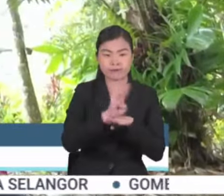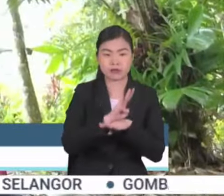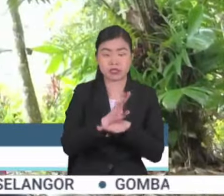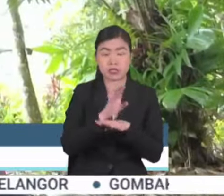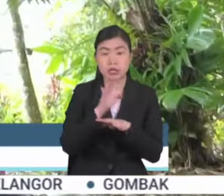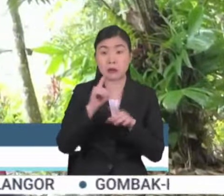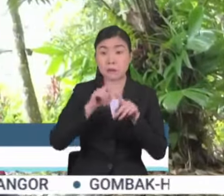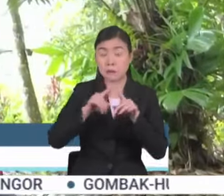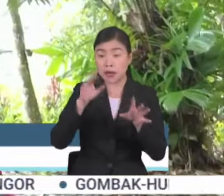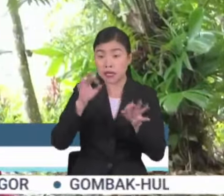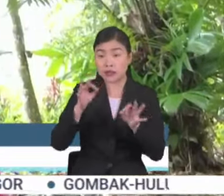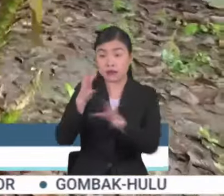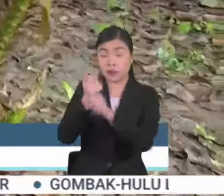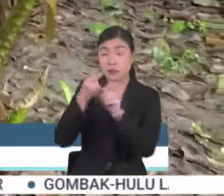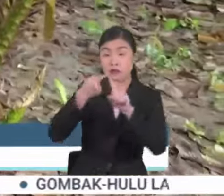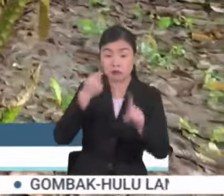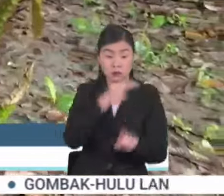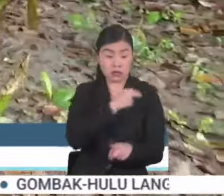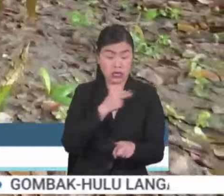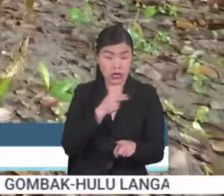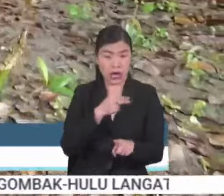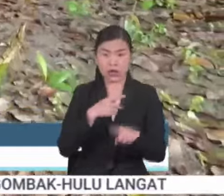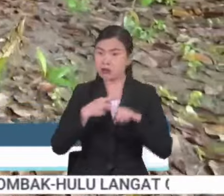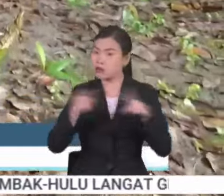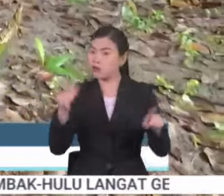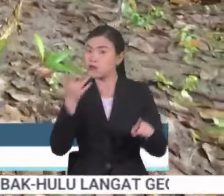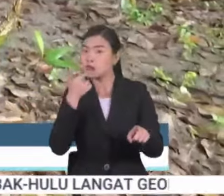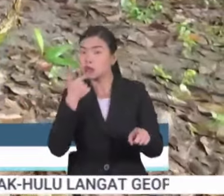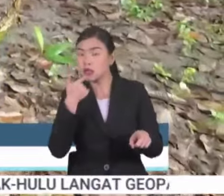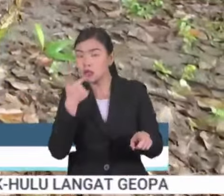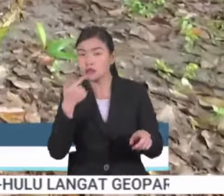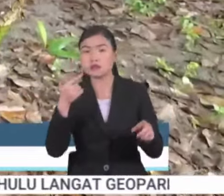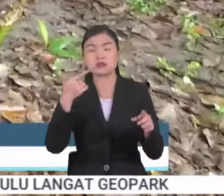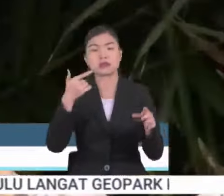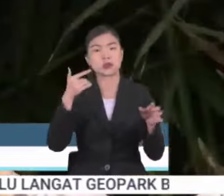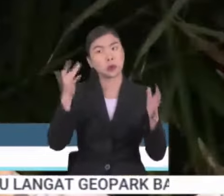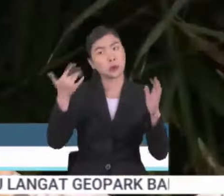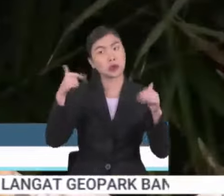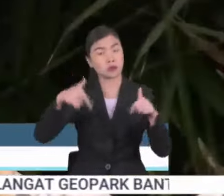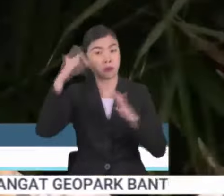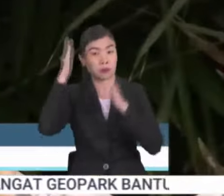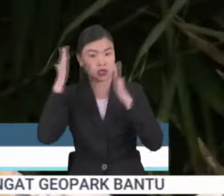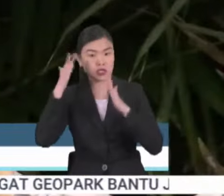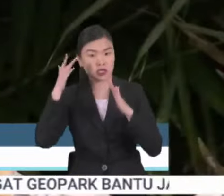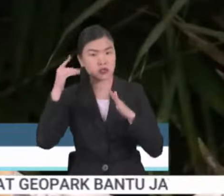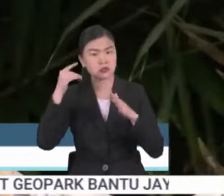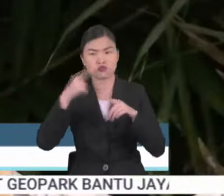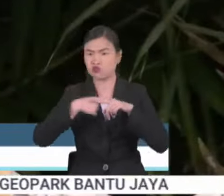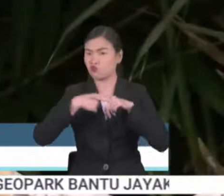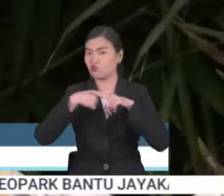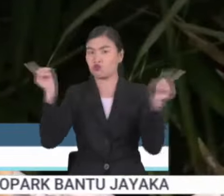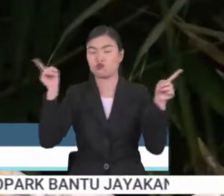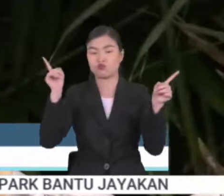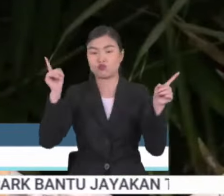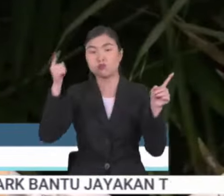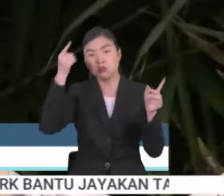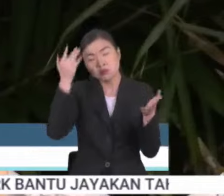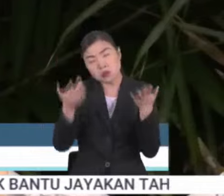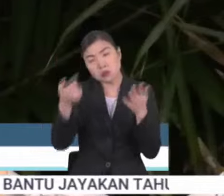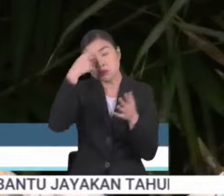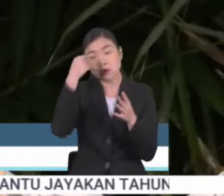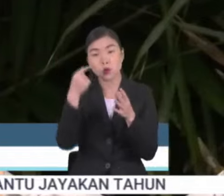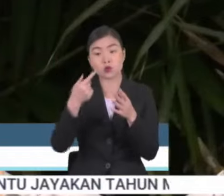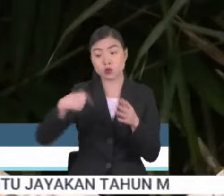ni rasanya lain. Tak sama rasanya dengan salak di Malaysia ni sebab rasanya memang sangat berbeza kerana mungkin